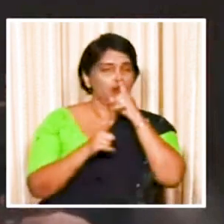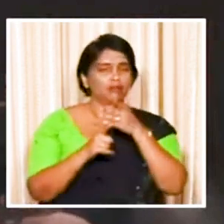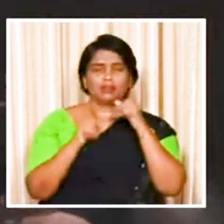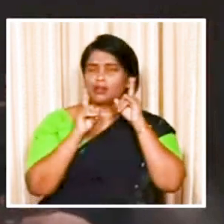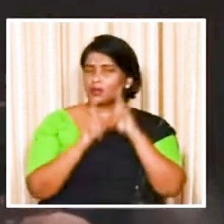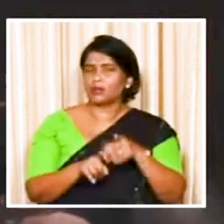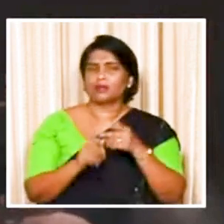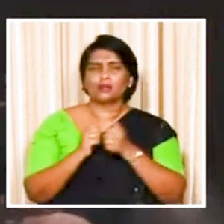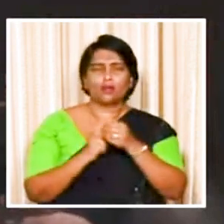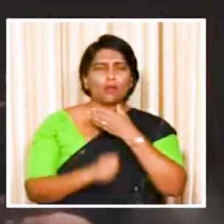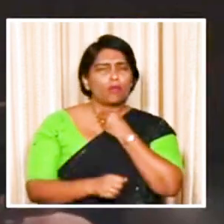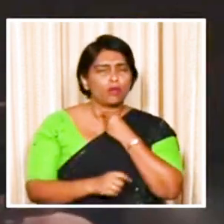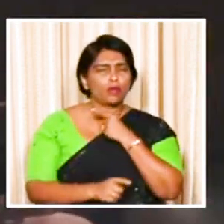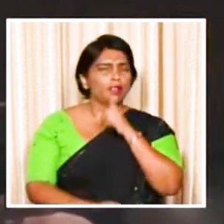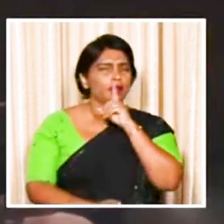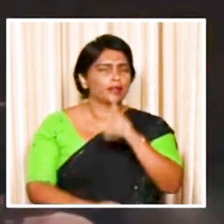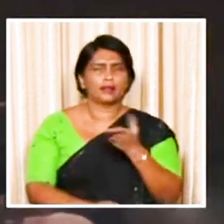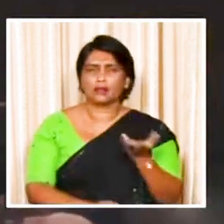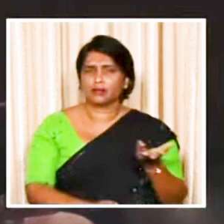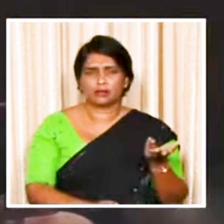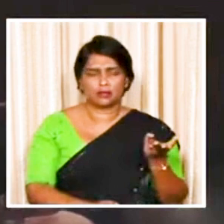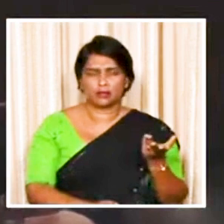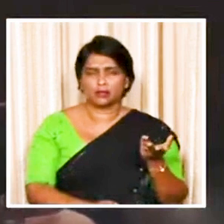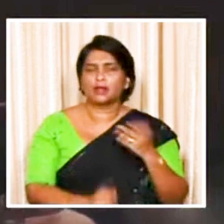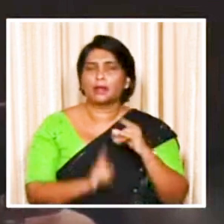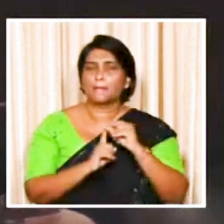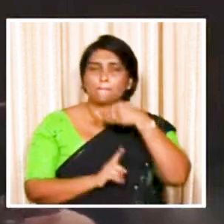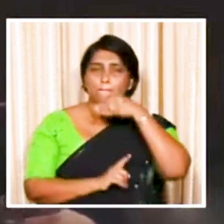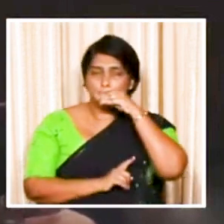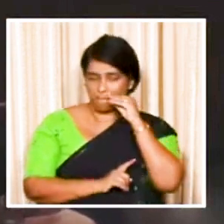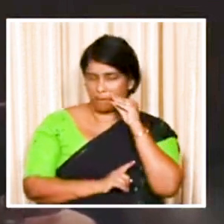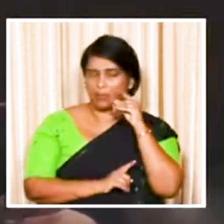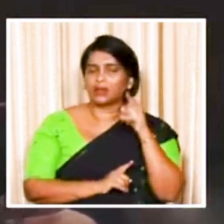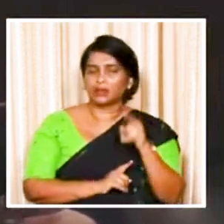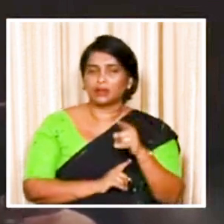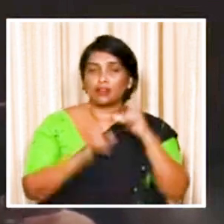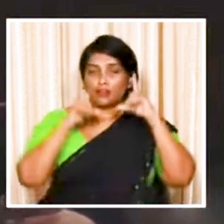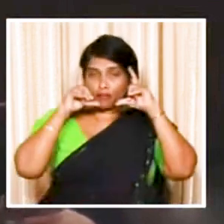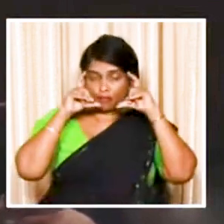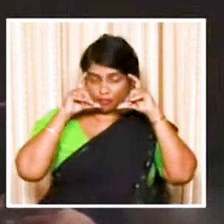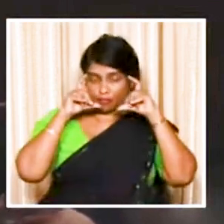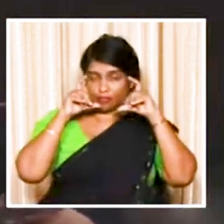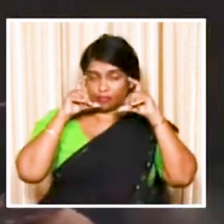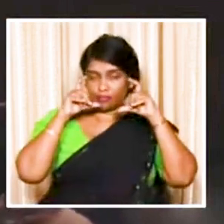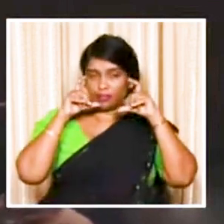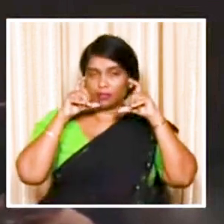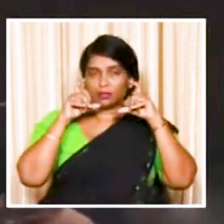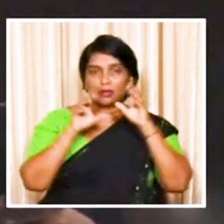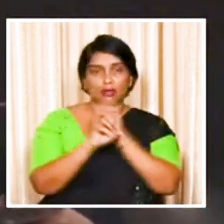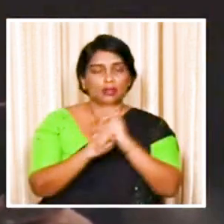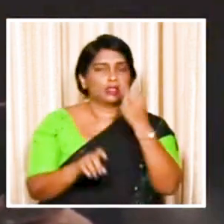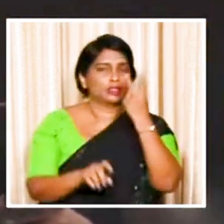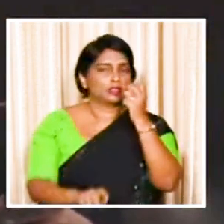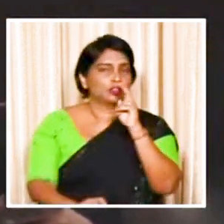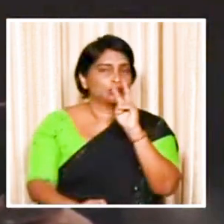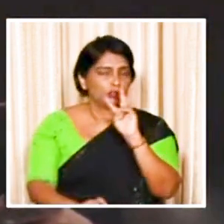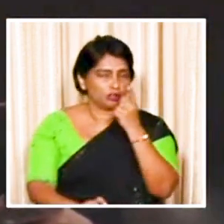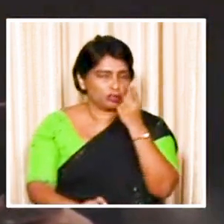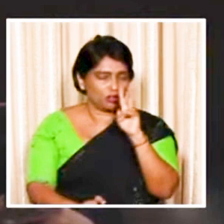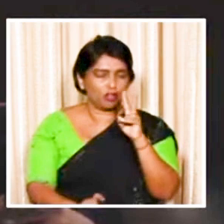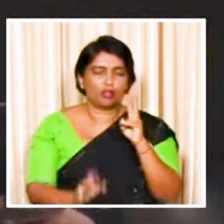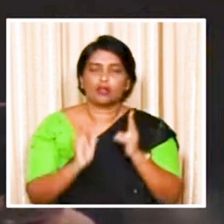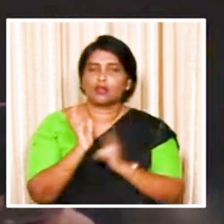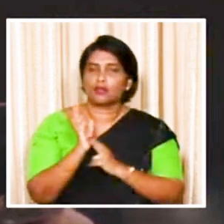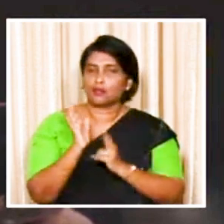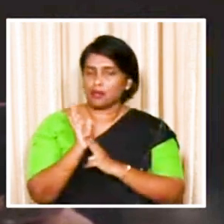சாதாரணமாக தலைவர் பிரபாகரனுடைய படத்தை பத்திரிகையிலே போட்டதுக்காக 2020 நவம்பர் மாதம் 26ஆம் தேதி உதயன்